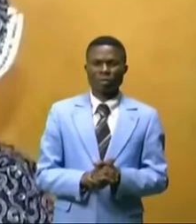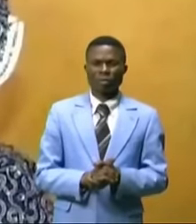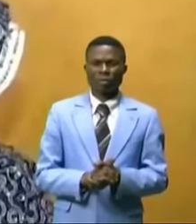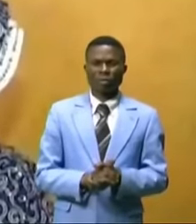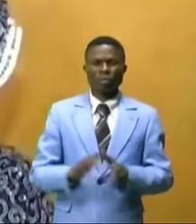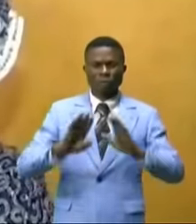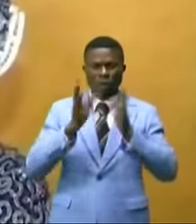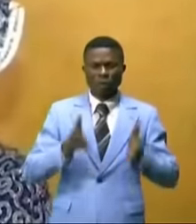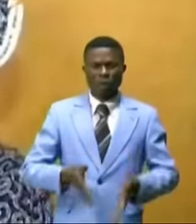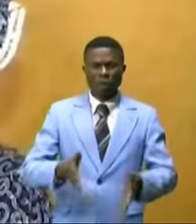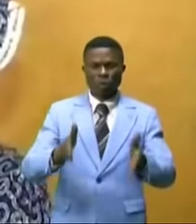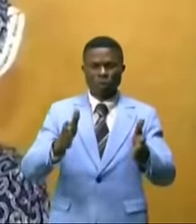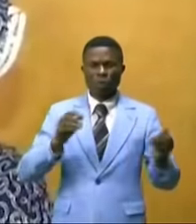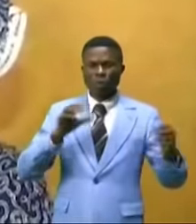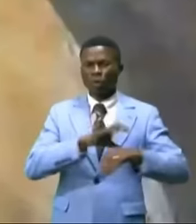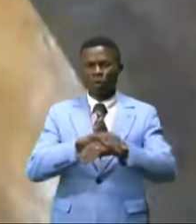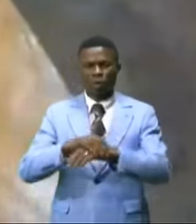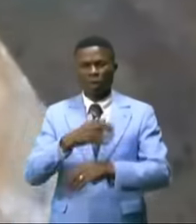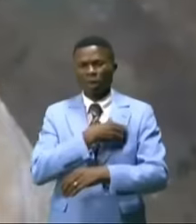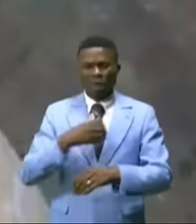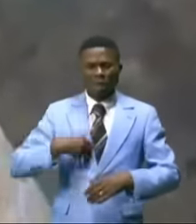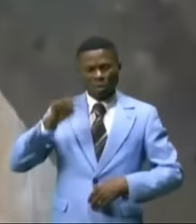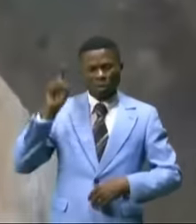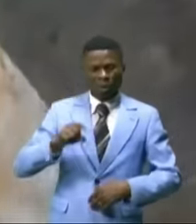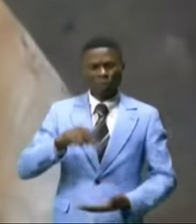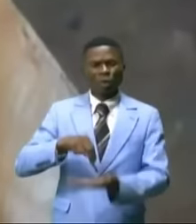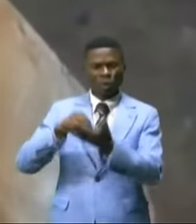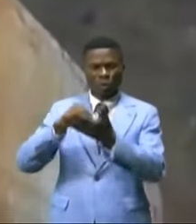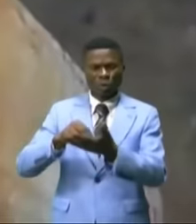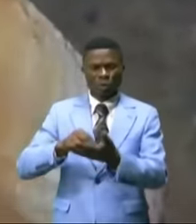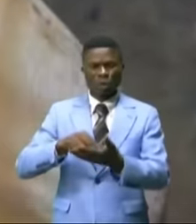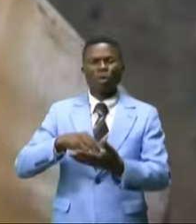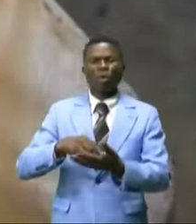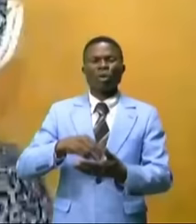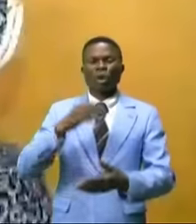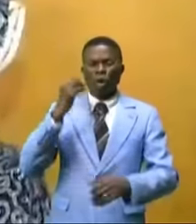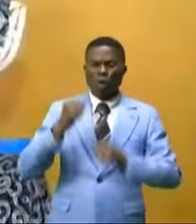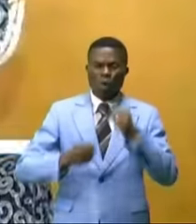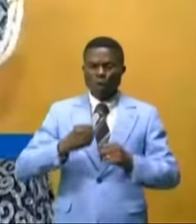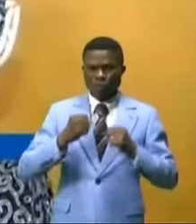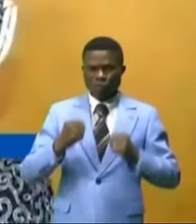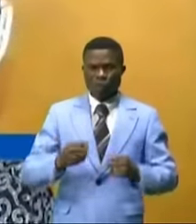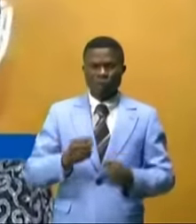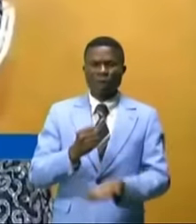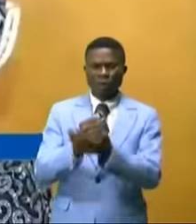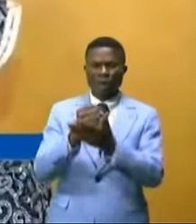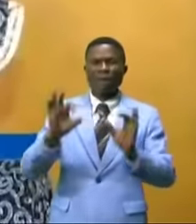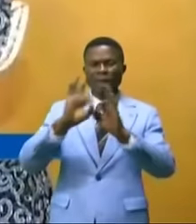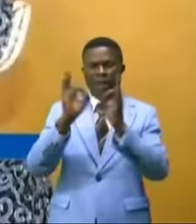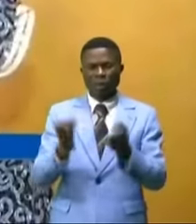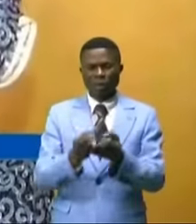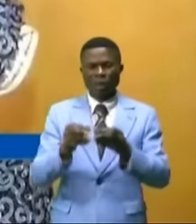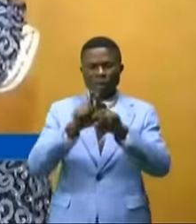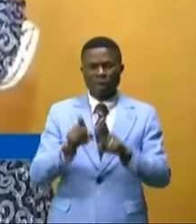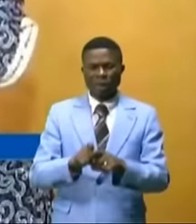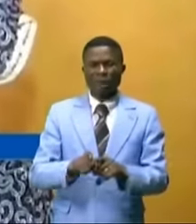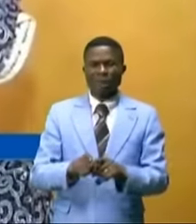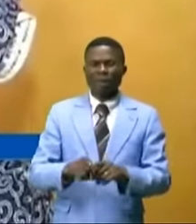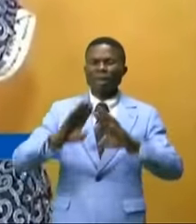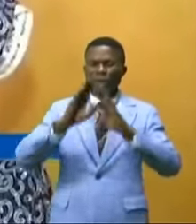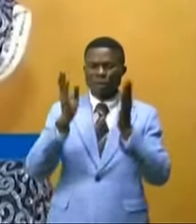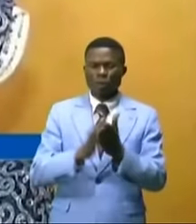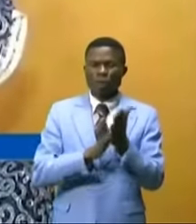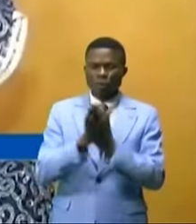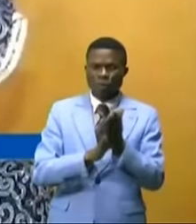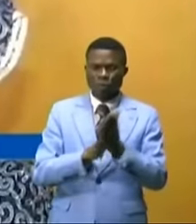À toutes les femmes, il est temps de se lever. Battons-nous sincèrement pour aider nos foyers et même ceux qui